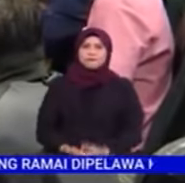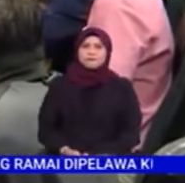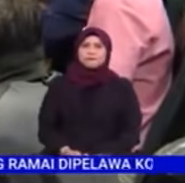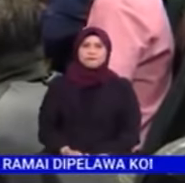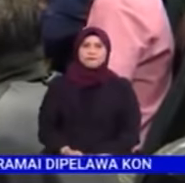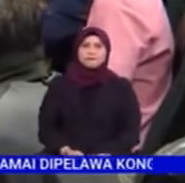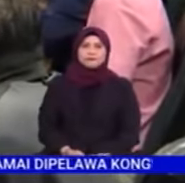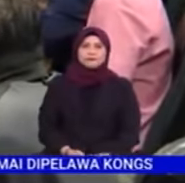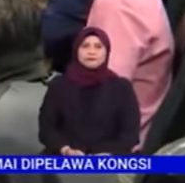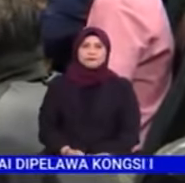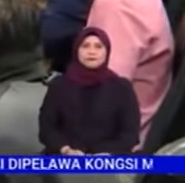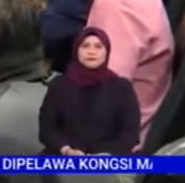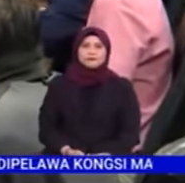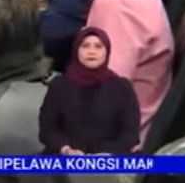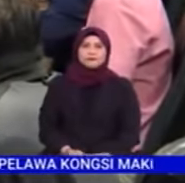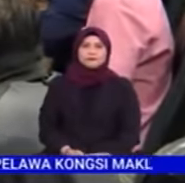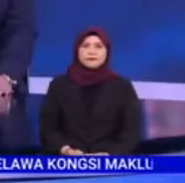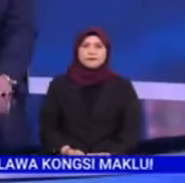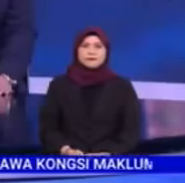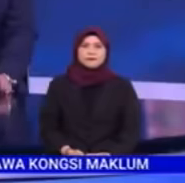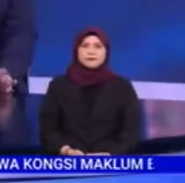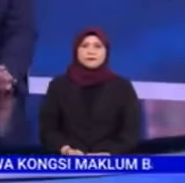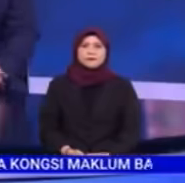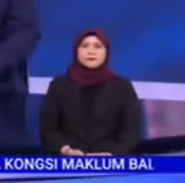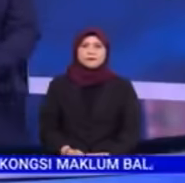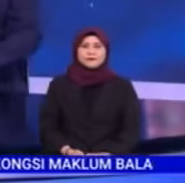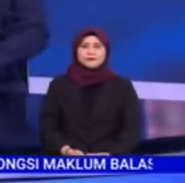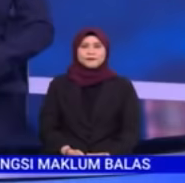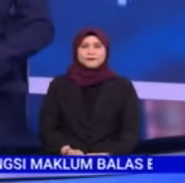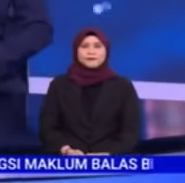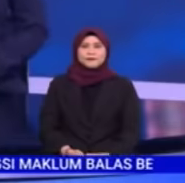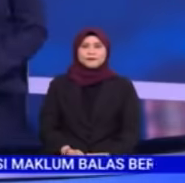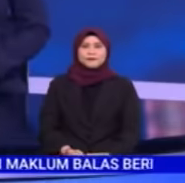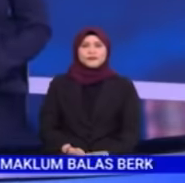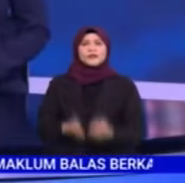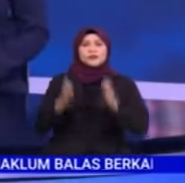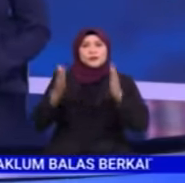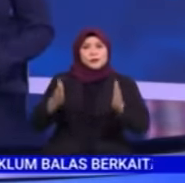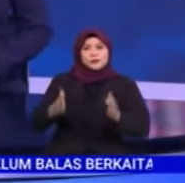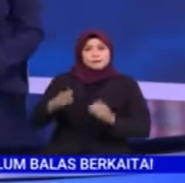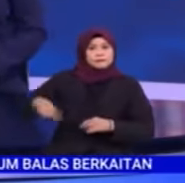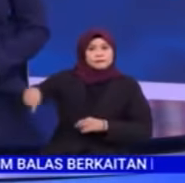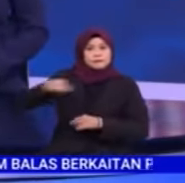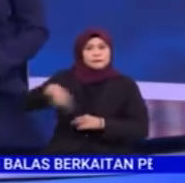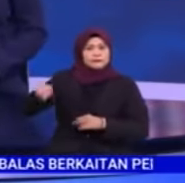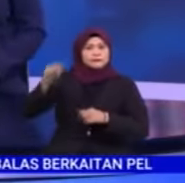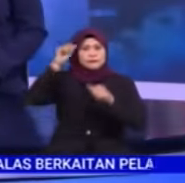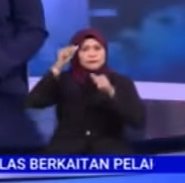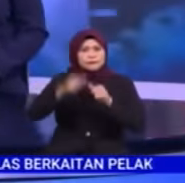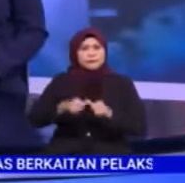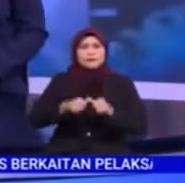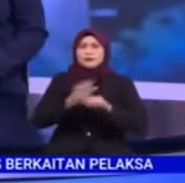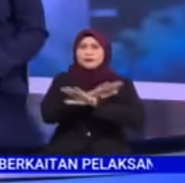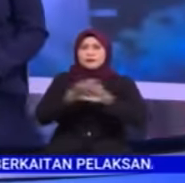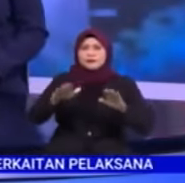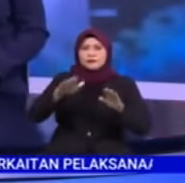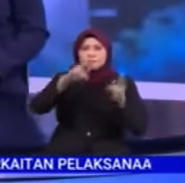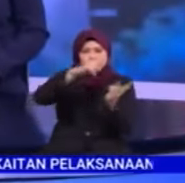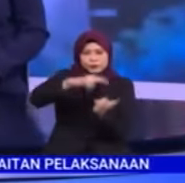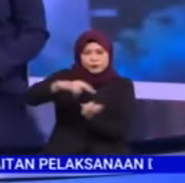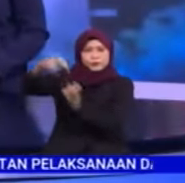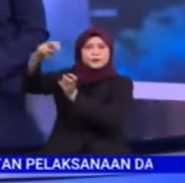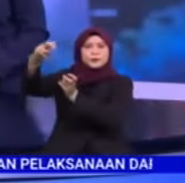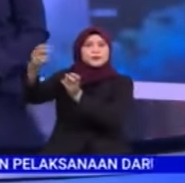hai hai Hai dan orang ramai diingatkan jaga tidak mewarnai sekolah